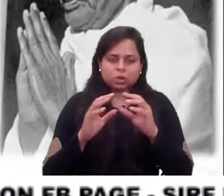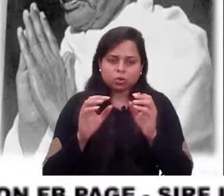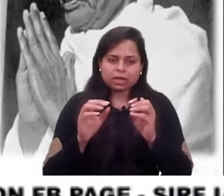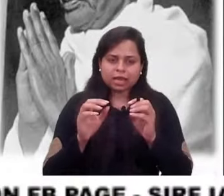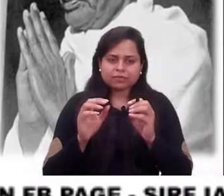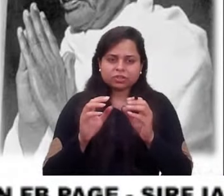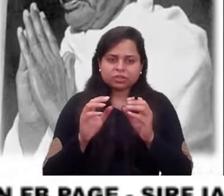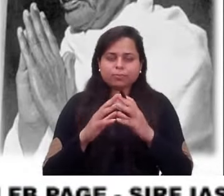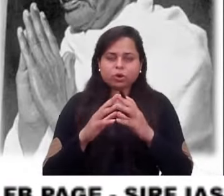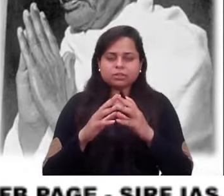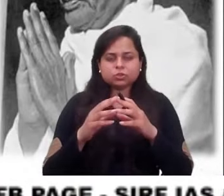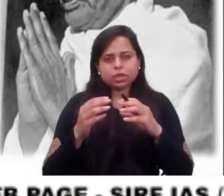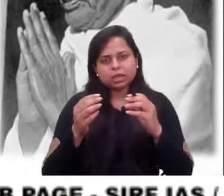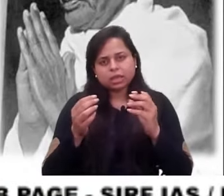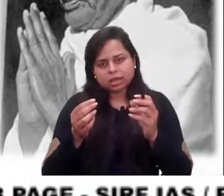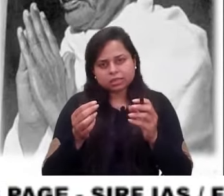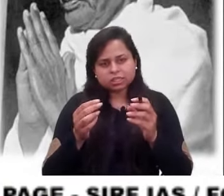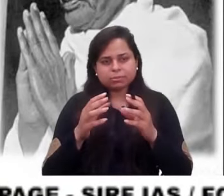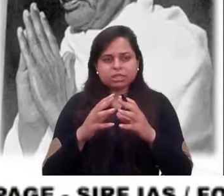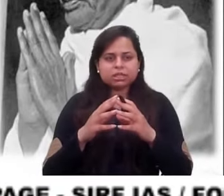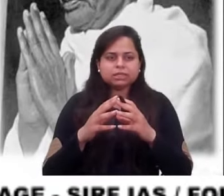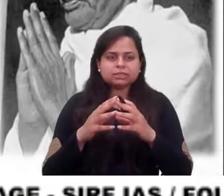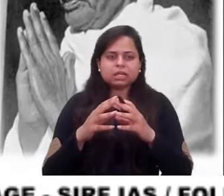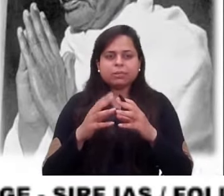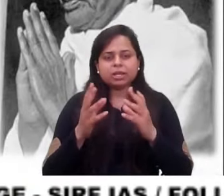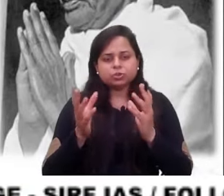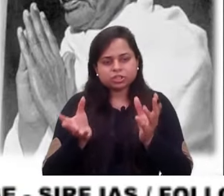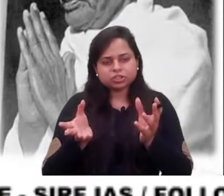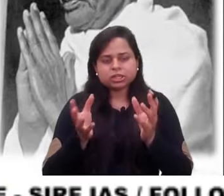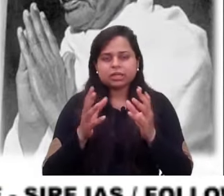लोकल लैंग्वेज में